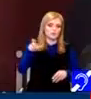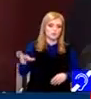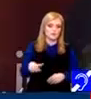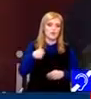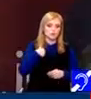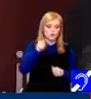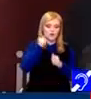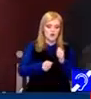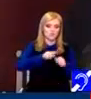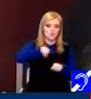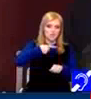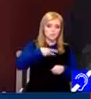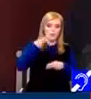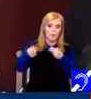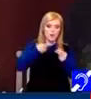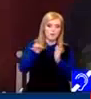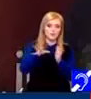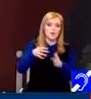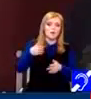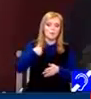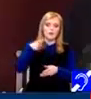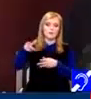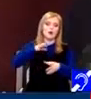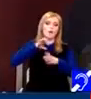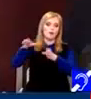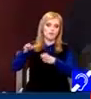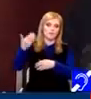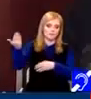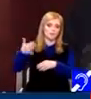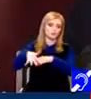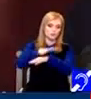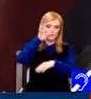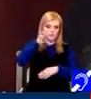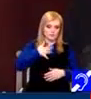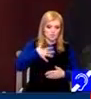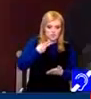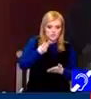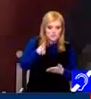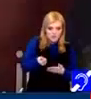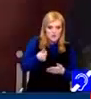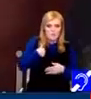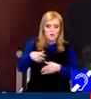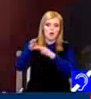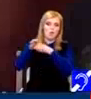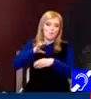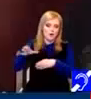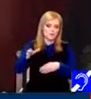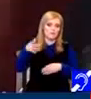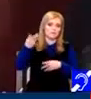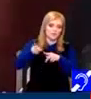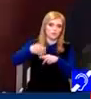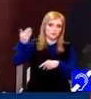noi îl cumpărăm din regiunea transnistreană, noi finanțăm separatismul la noi în țară cu bani proprii. Iar compania care face